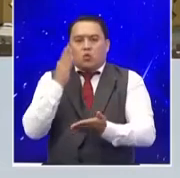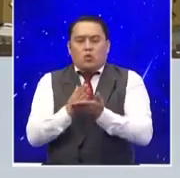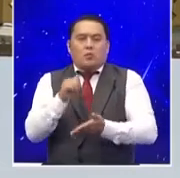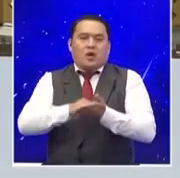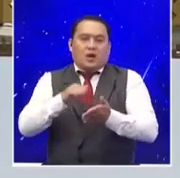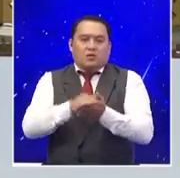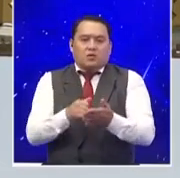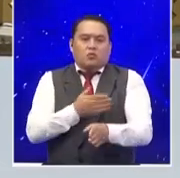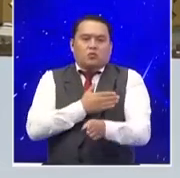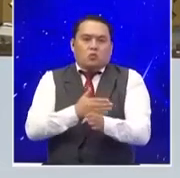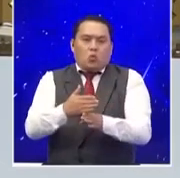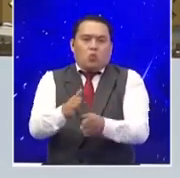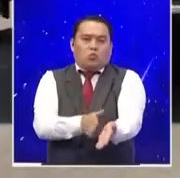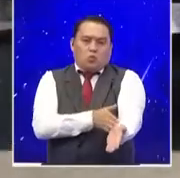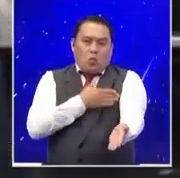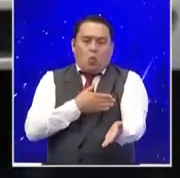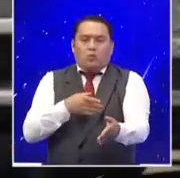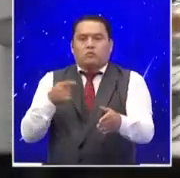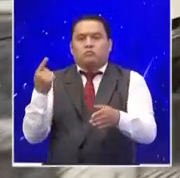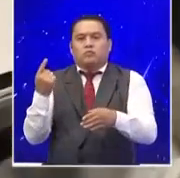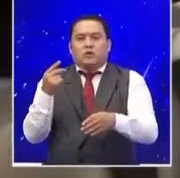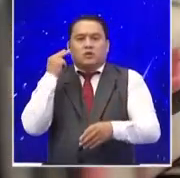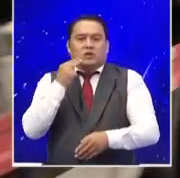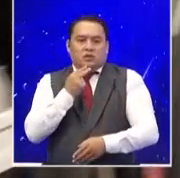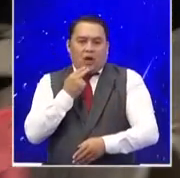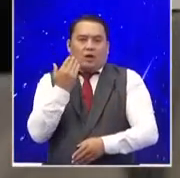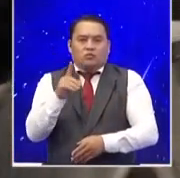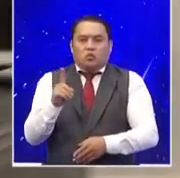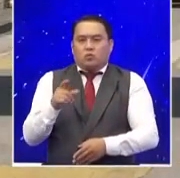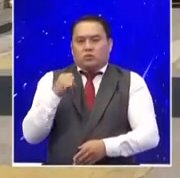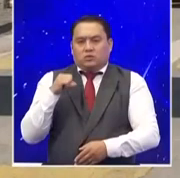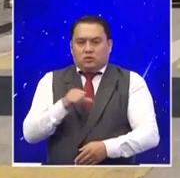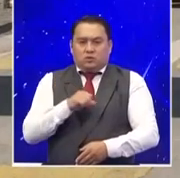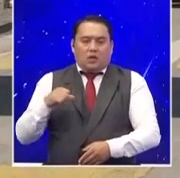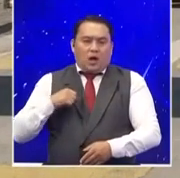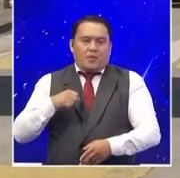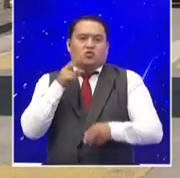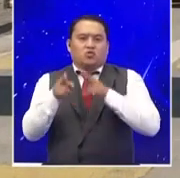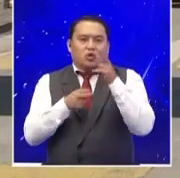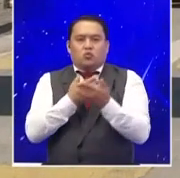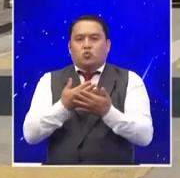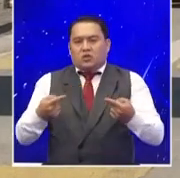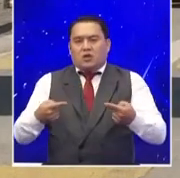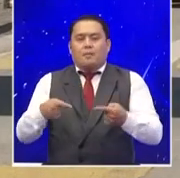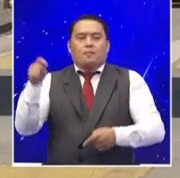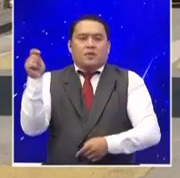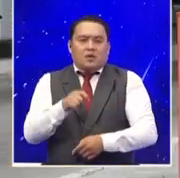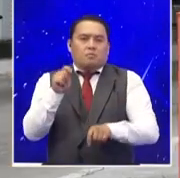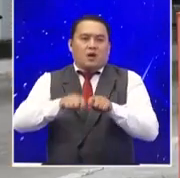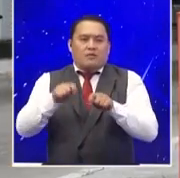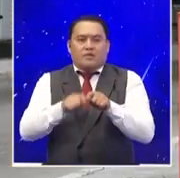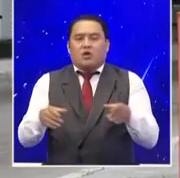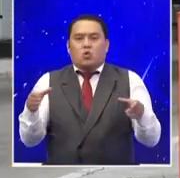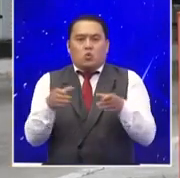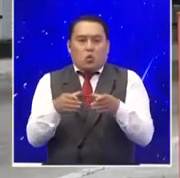причиной их медленного продвижения является пропускная активность Китая. Однако сами водители жалуются и на другие причины. Прибывшая с проверкой